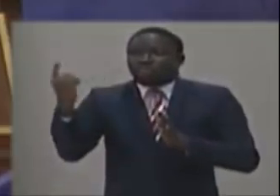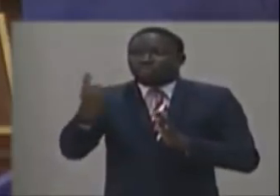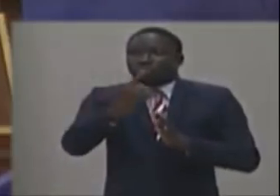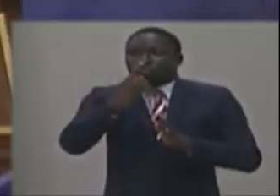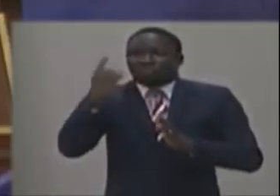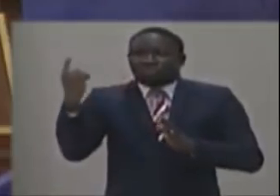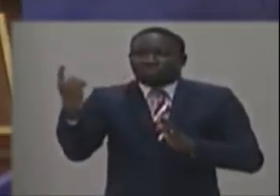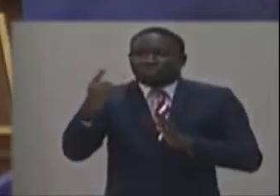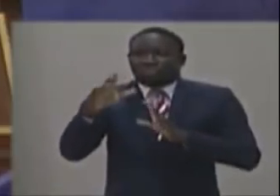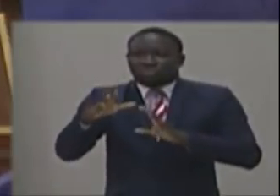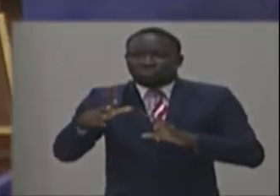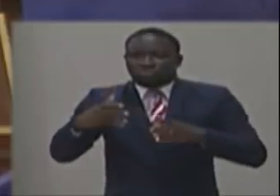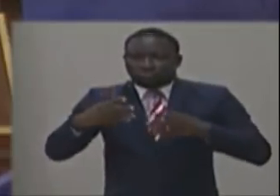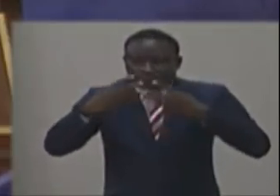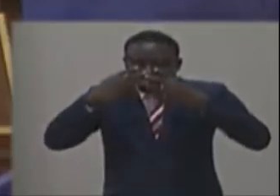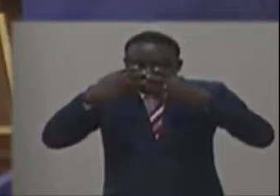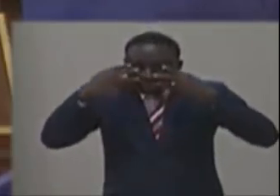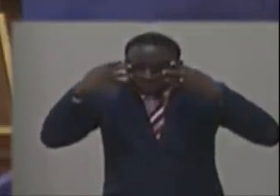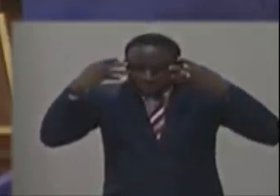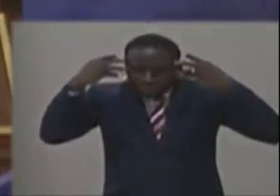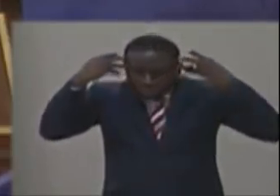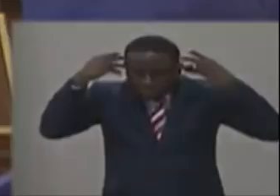toujours mettre masou.